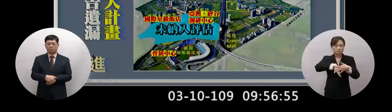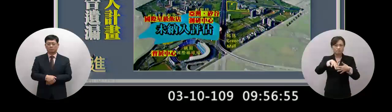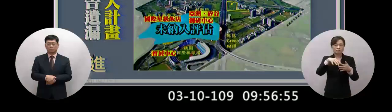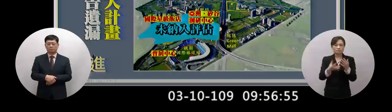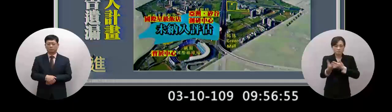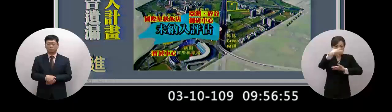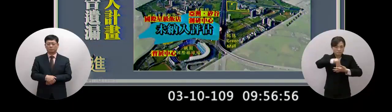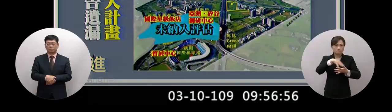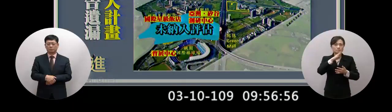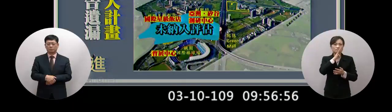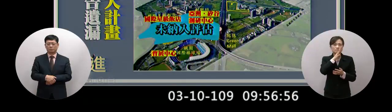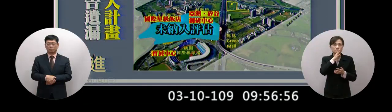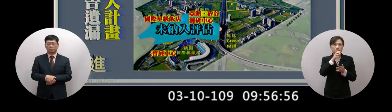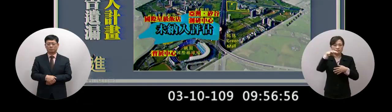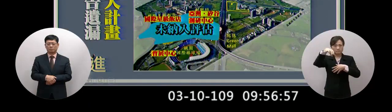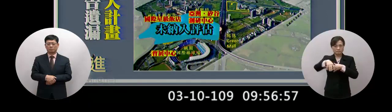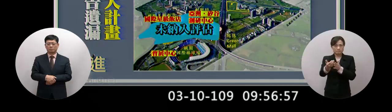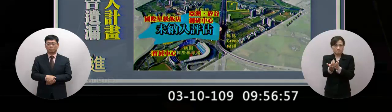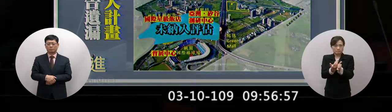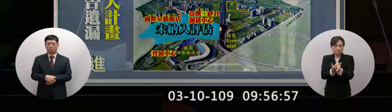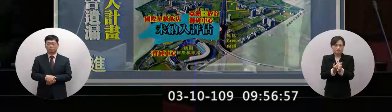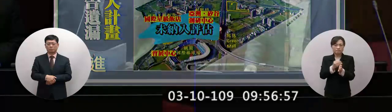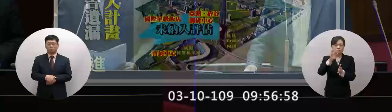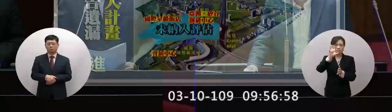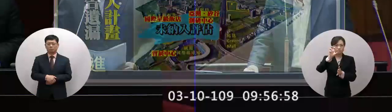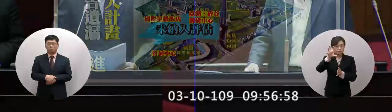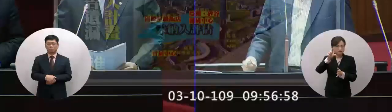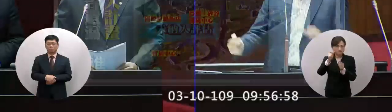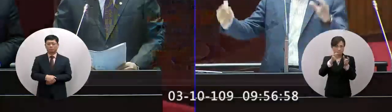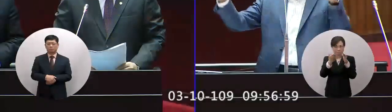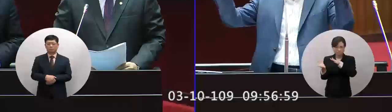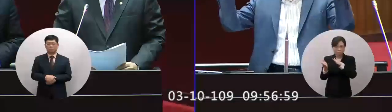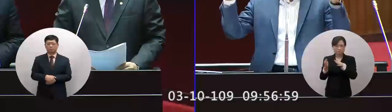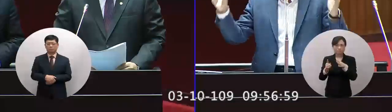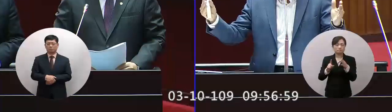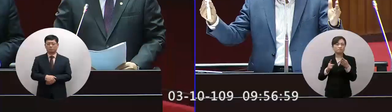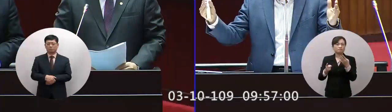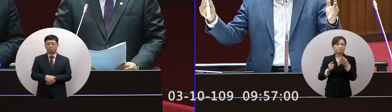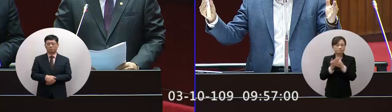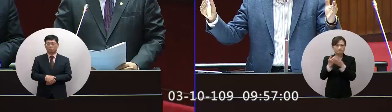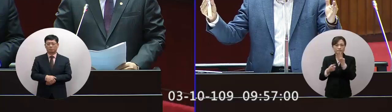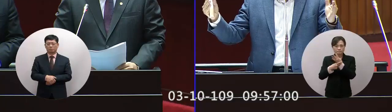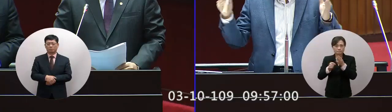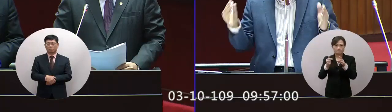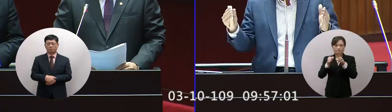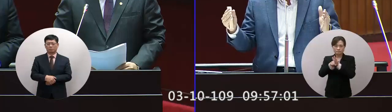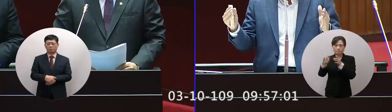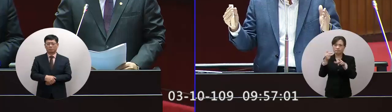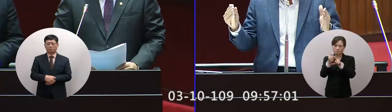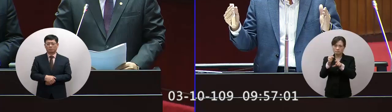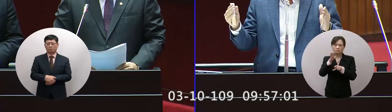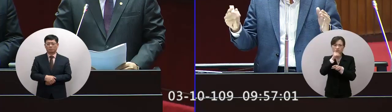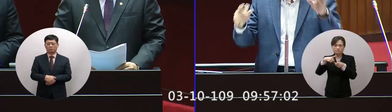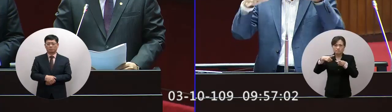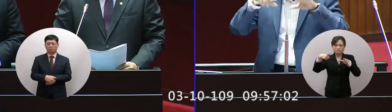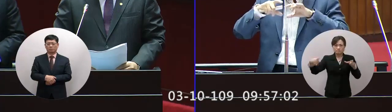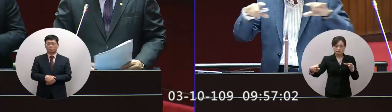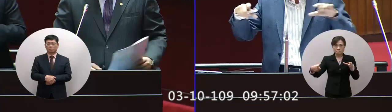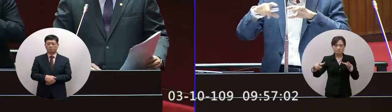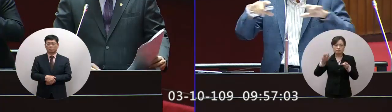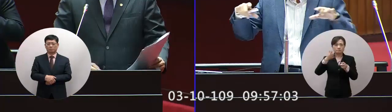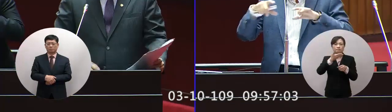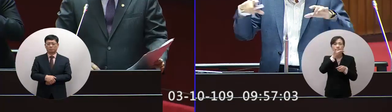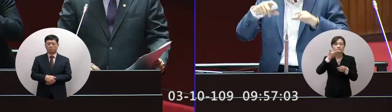的21.88公顷的产专区，但是这只是大青埔区块里面它